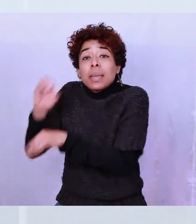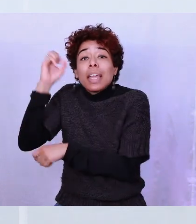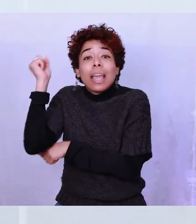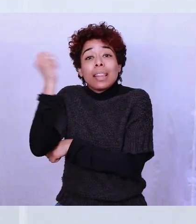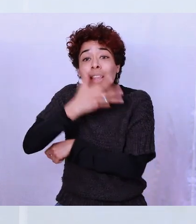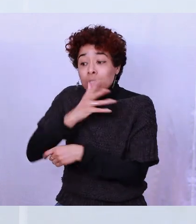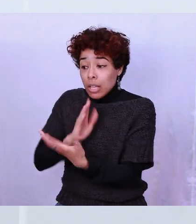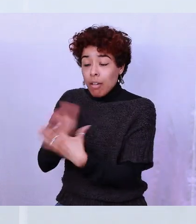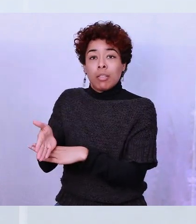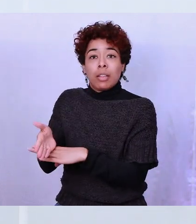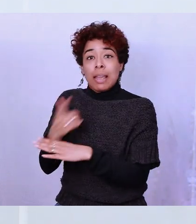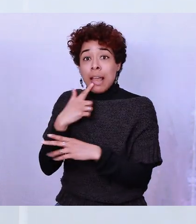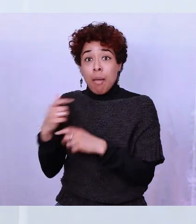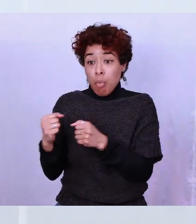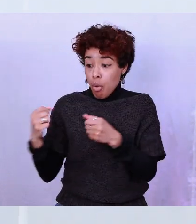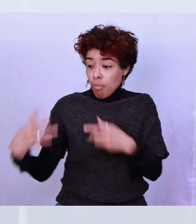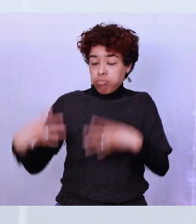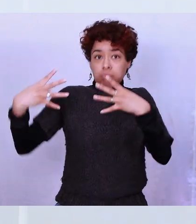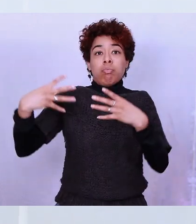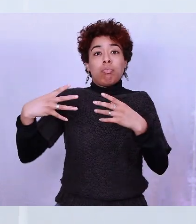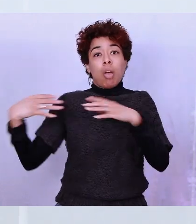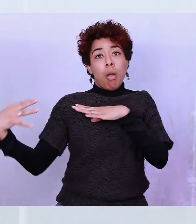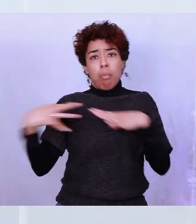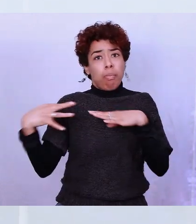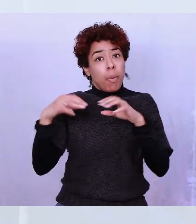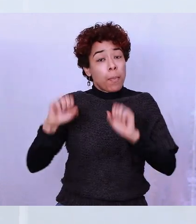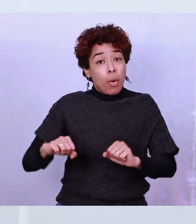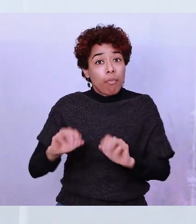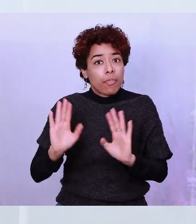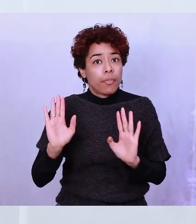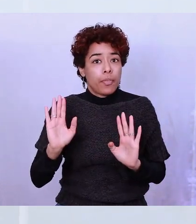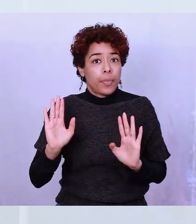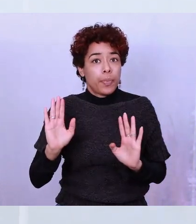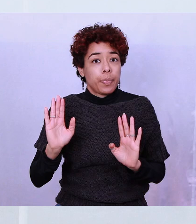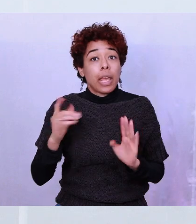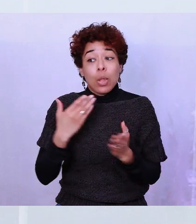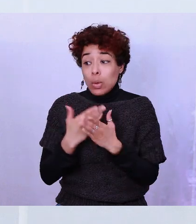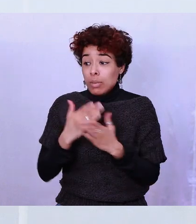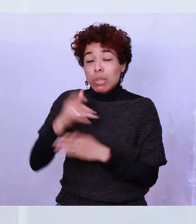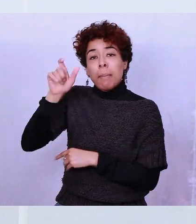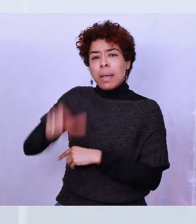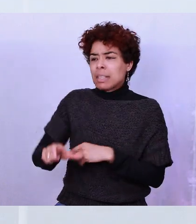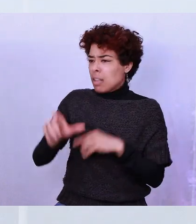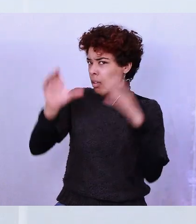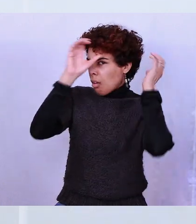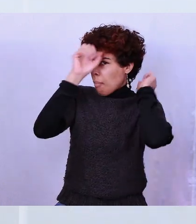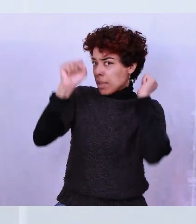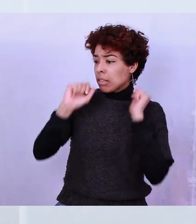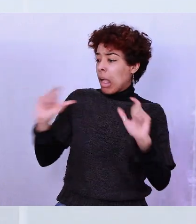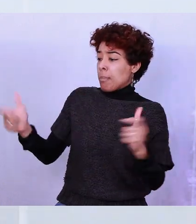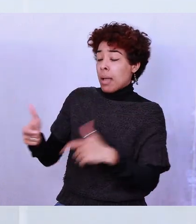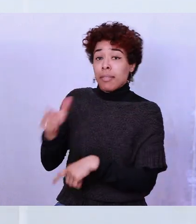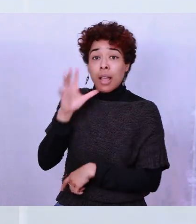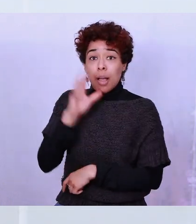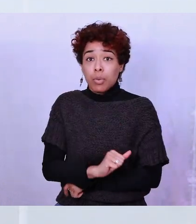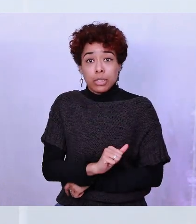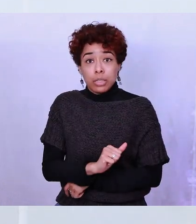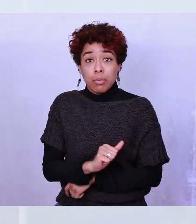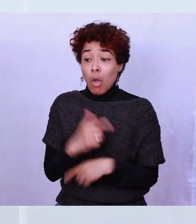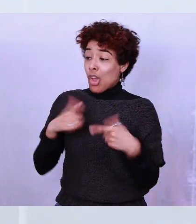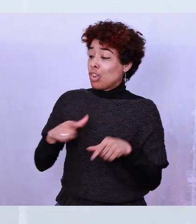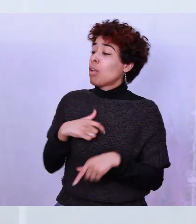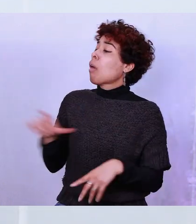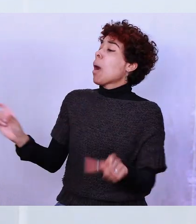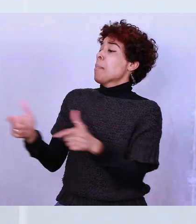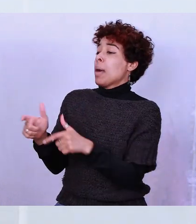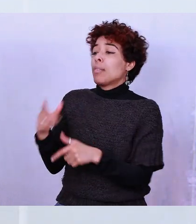ça déclencherait la guerre. Donc on ne peut pas venir contre un ambassadeur, on ne peut pas même arrêter un ambassadeur comme on veut. C'est